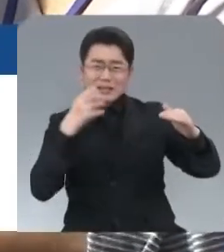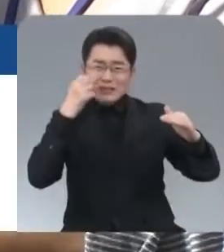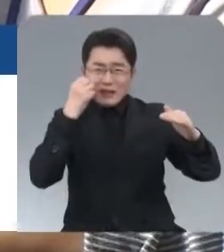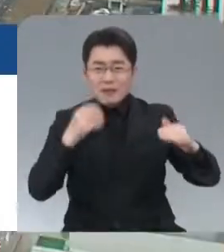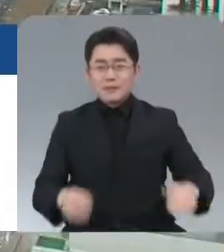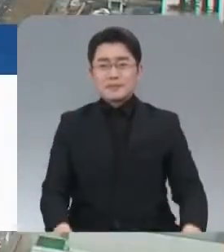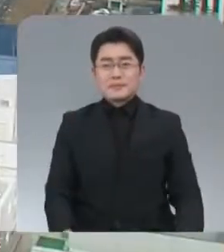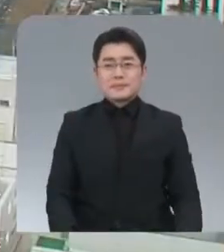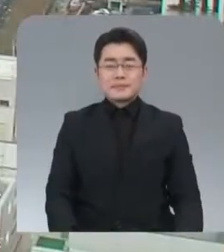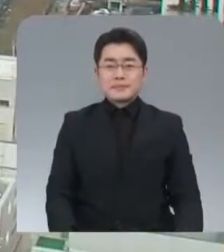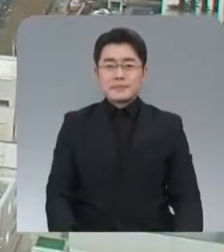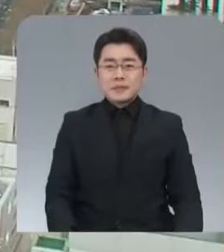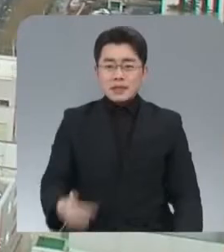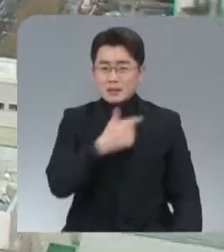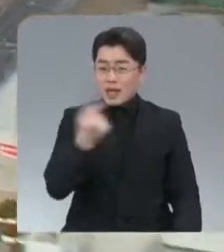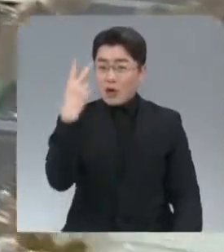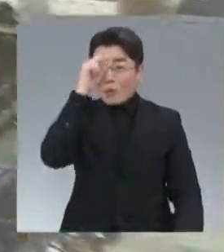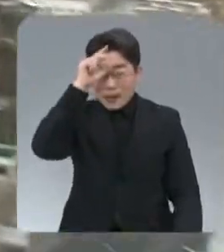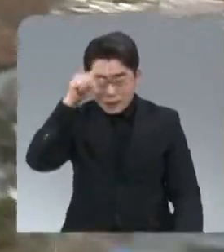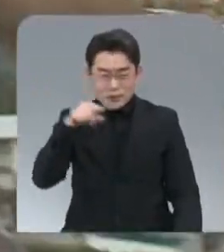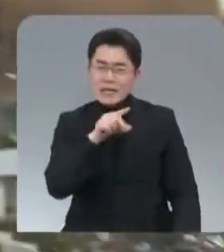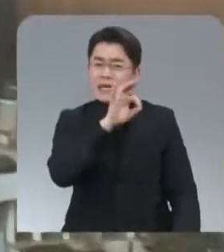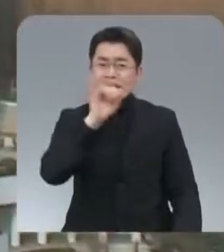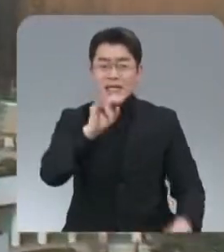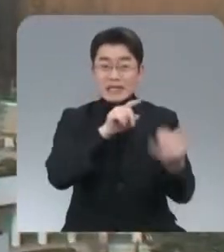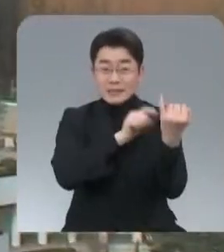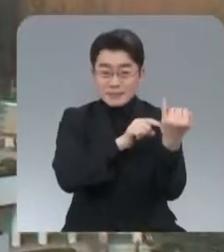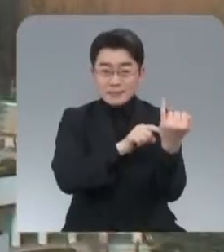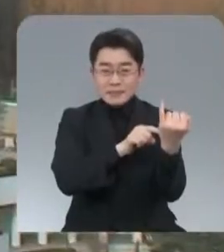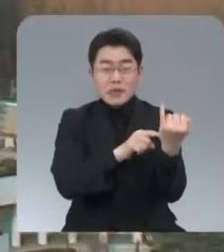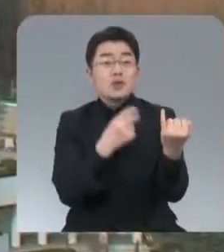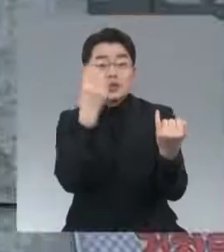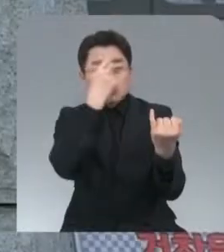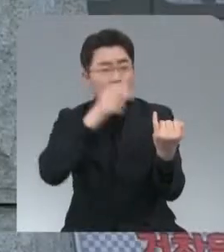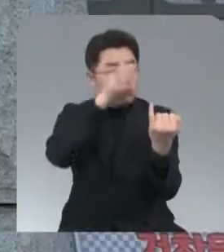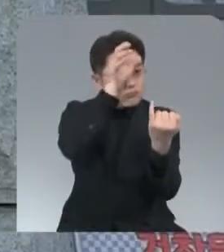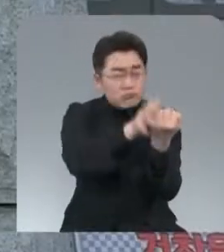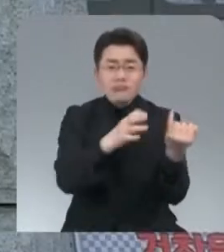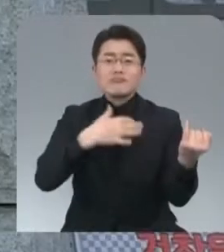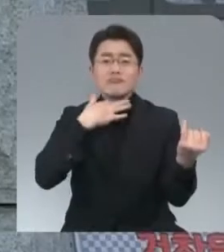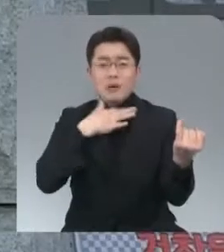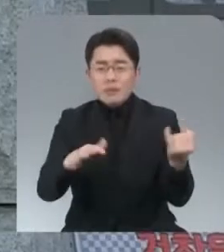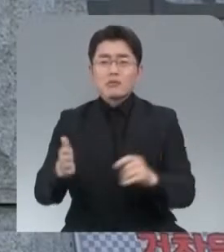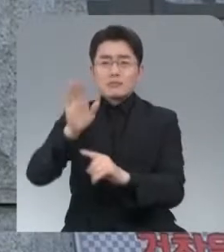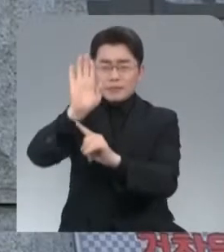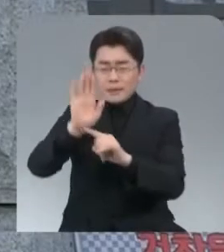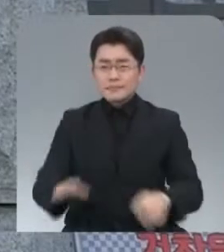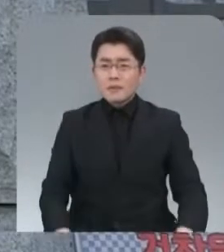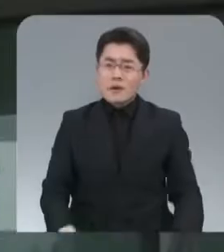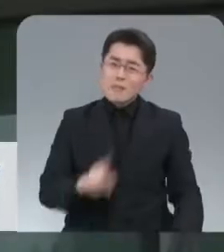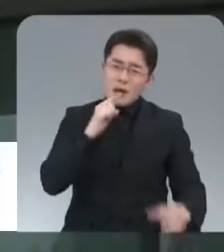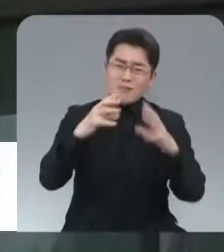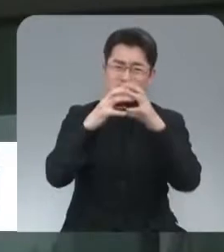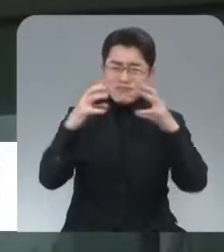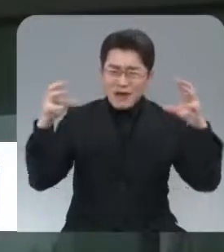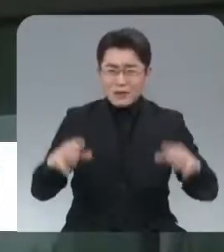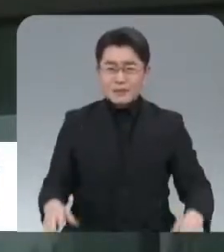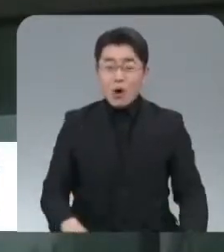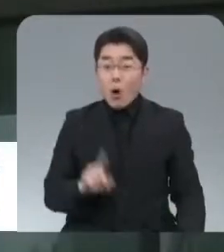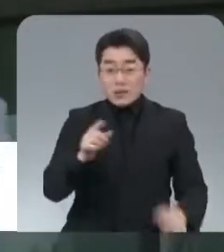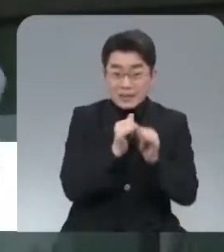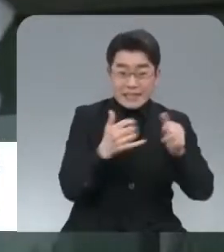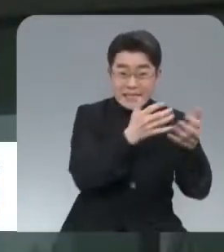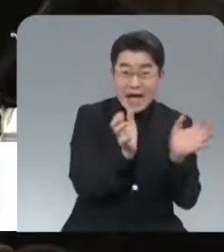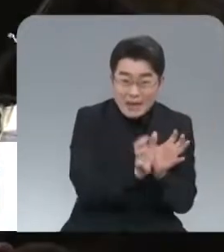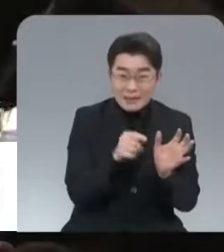없고요 대검은 애초에 임 담당관 에게 사건을 배당 한 적 없다 고 밝혔지만 논란이 이어지면서 1시민 단체가